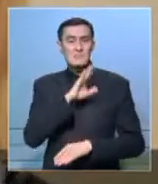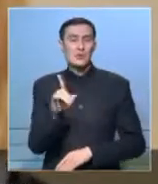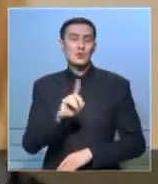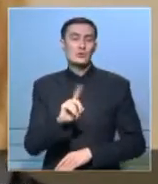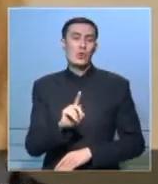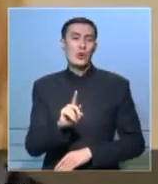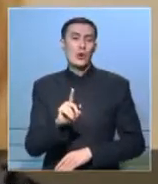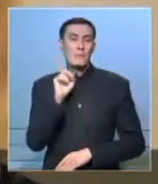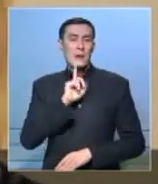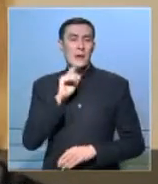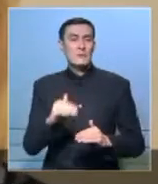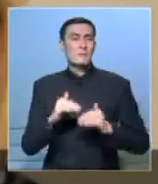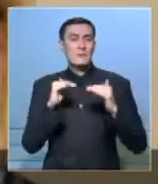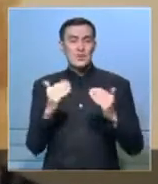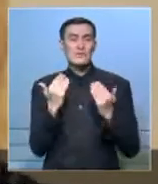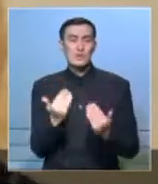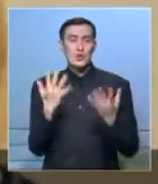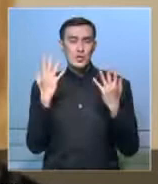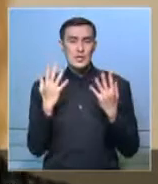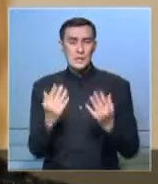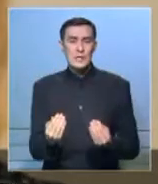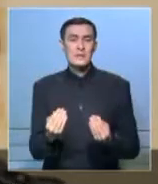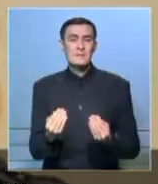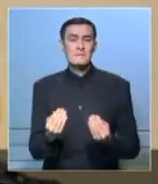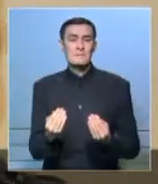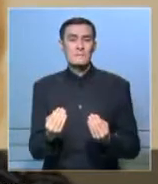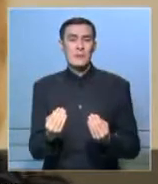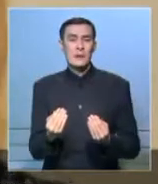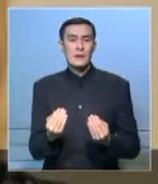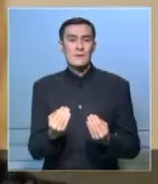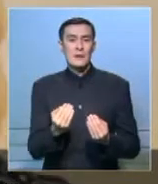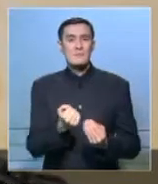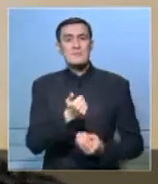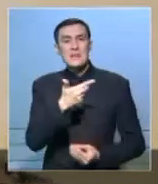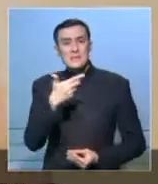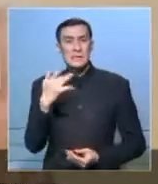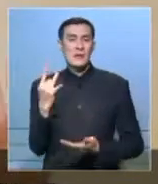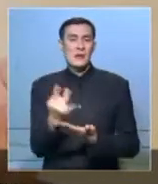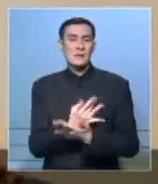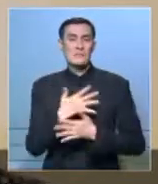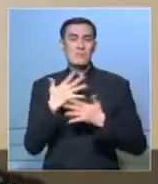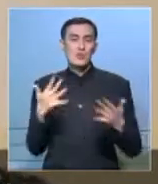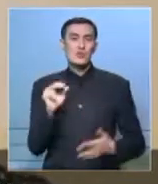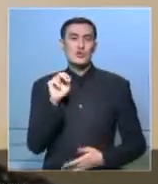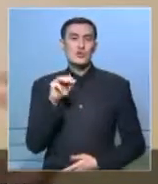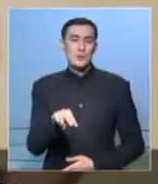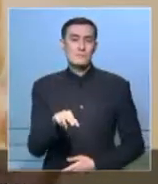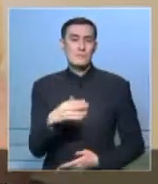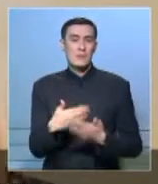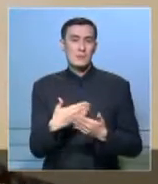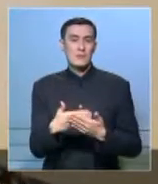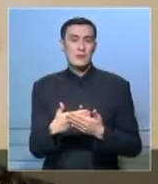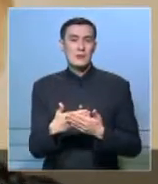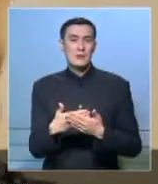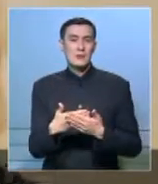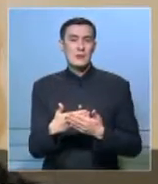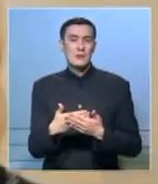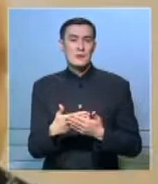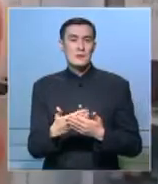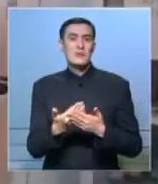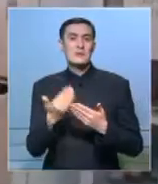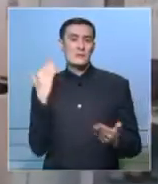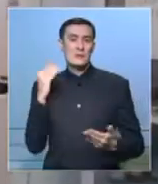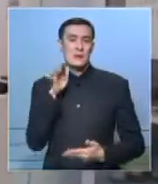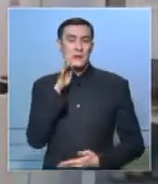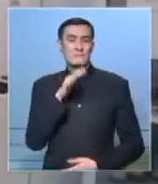эпидпорог не превышен, на сегодняшний день в несколько раз больше, чем, например, за все там несколько прошлых